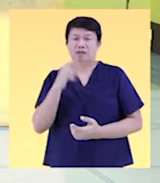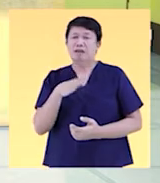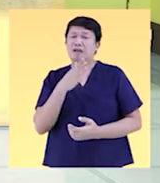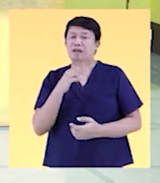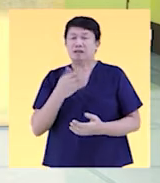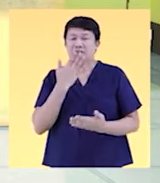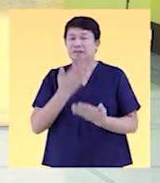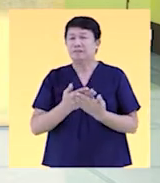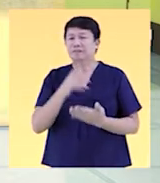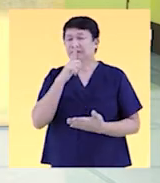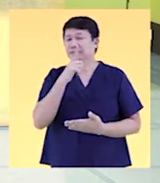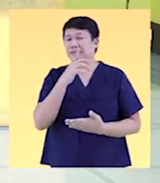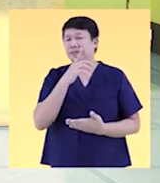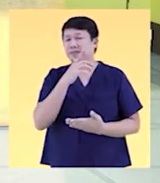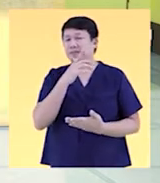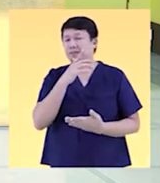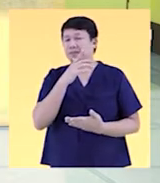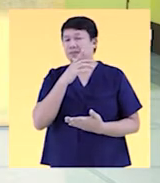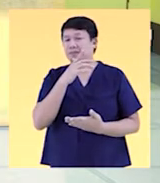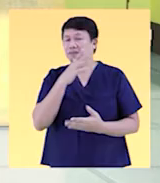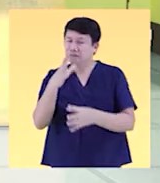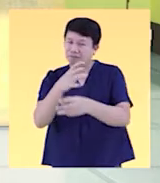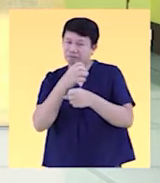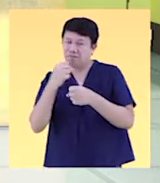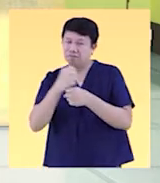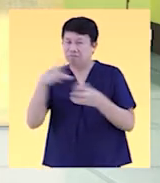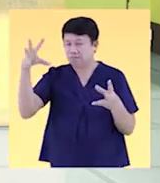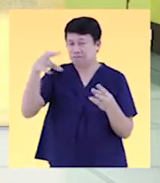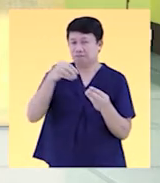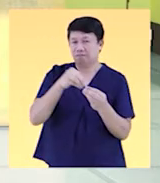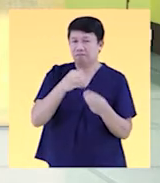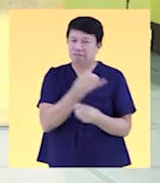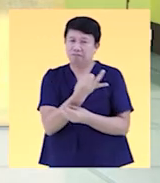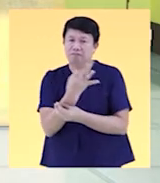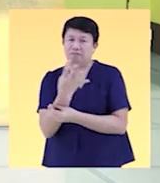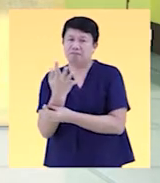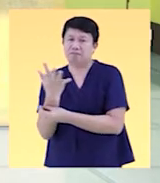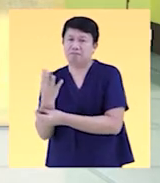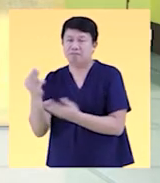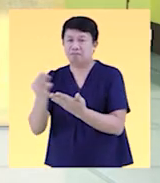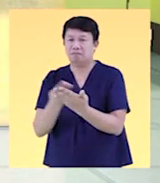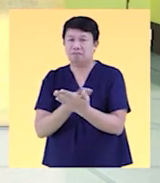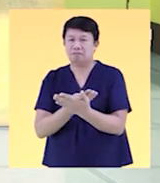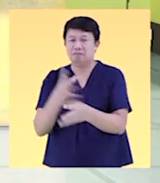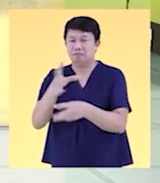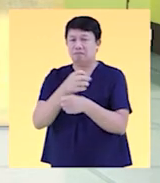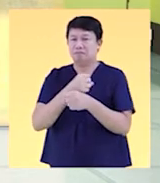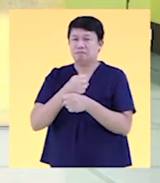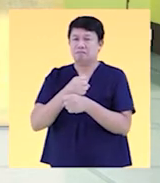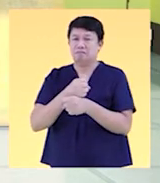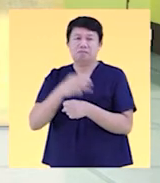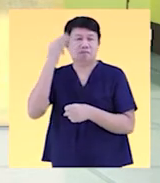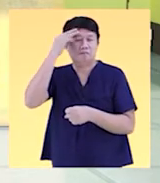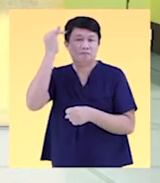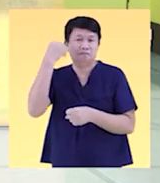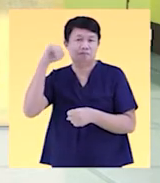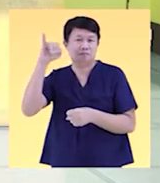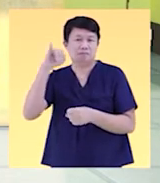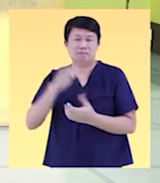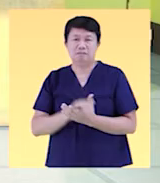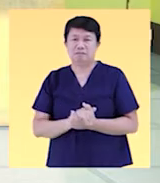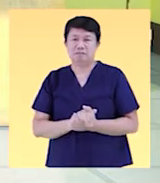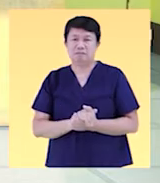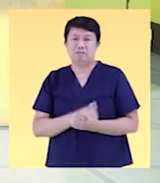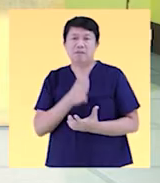Ang galing, Inay! Nakuha ko na po ang kabuuang bilang ng mga mangga na napitas ni Mang